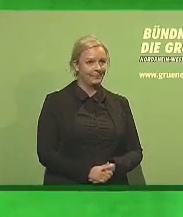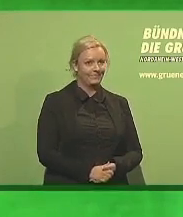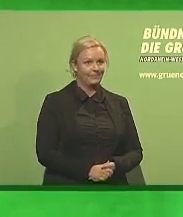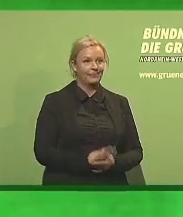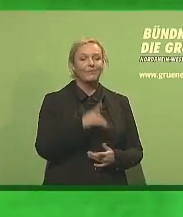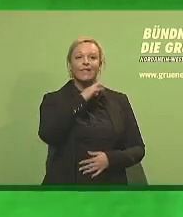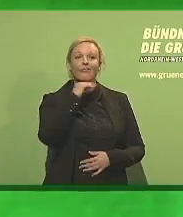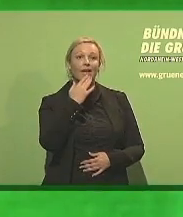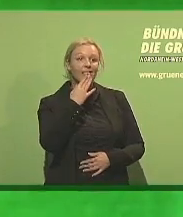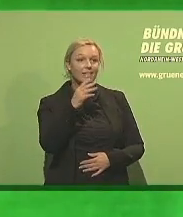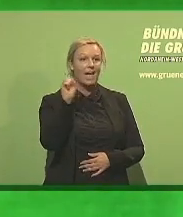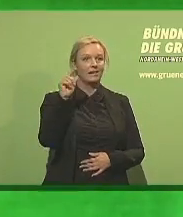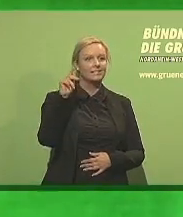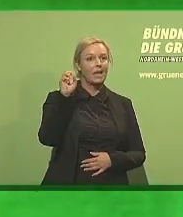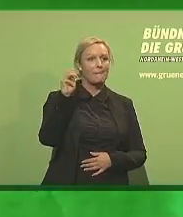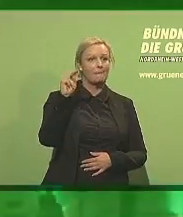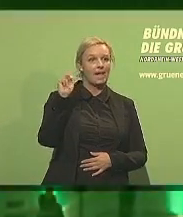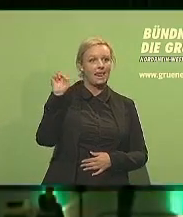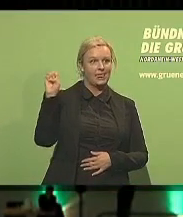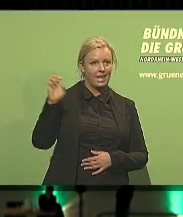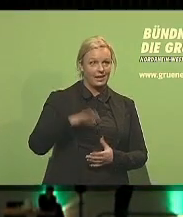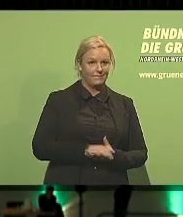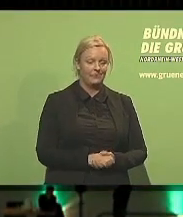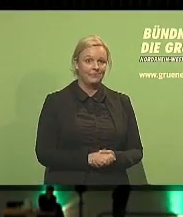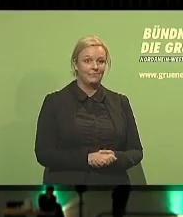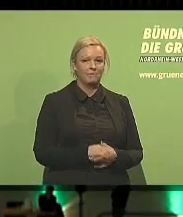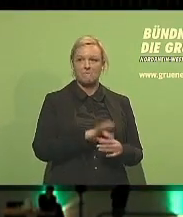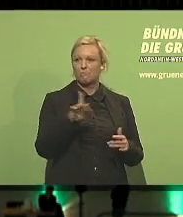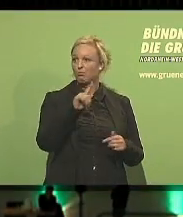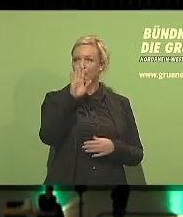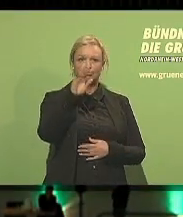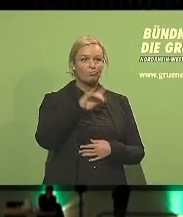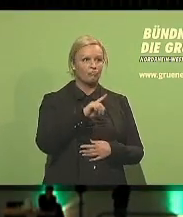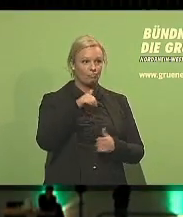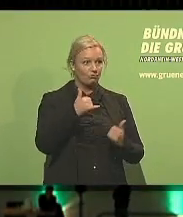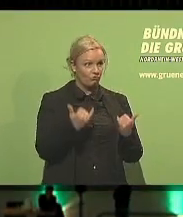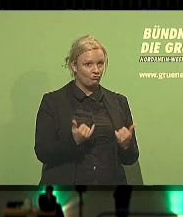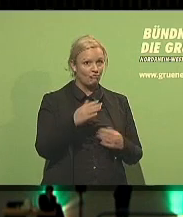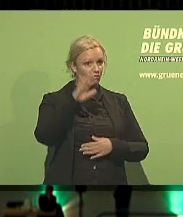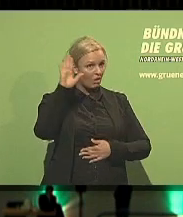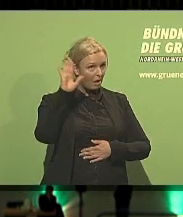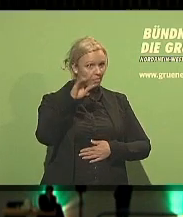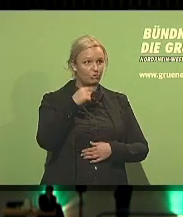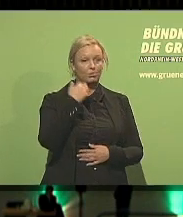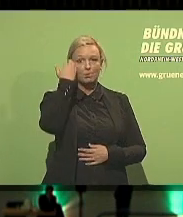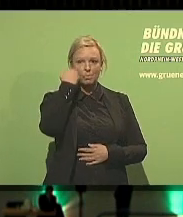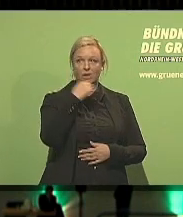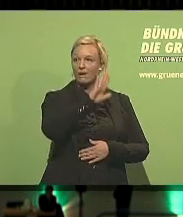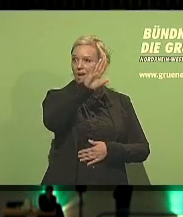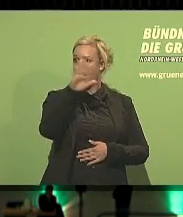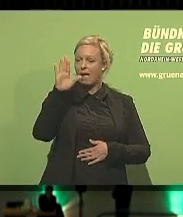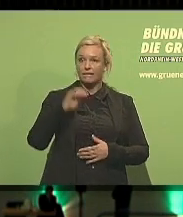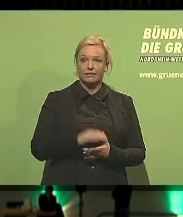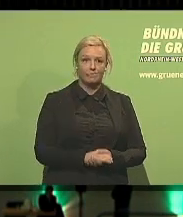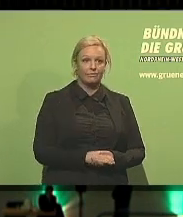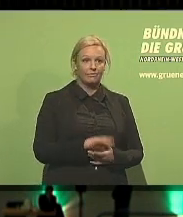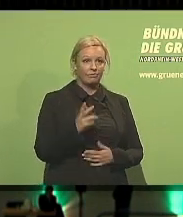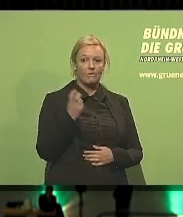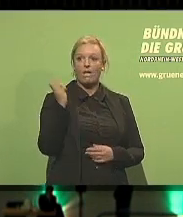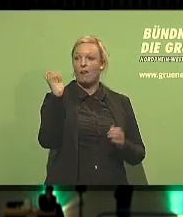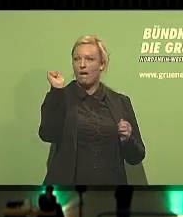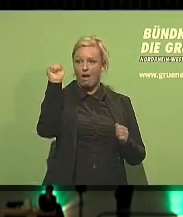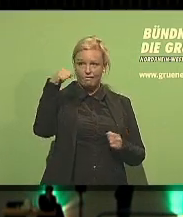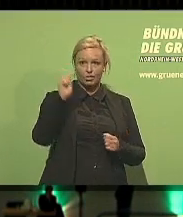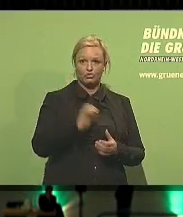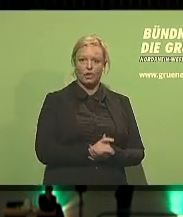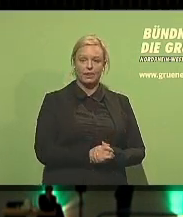Vielen Dank, Sabine. Eine Gegenrede sehe ich nicht. Dann können wir jetzt sofort abstimmen. Bitte euch um das Kartenzeichen, wenn ihr mit dieser Tagesordnung einverstanden seid.